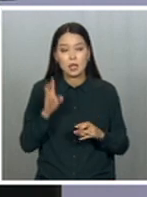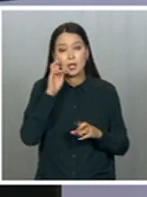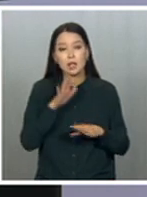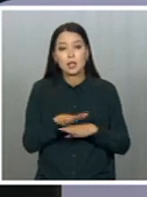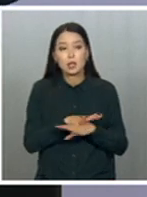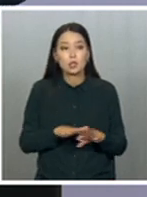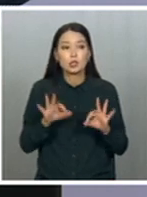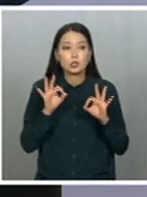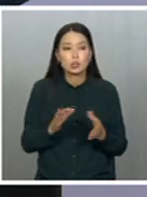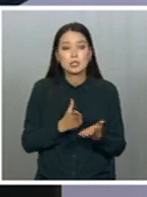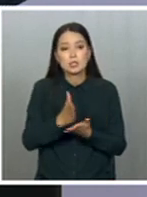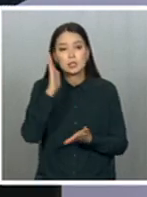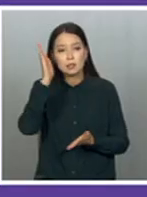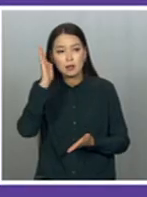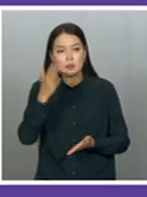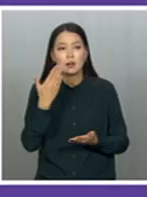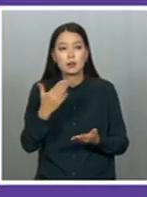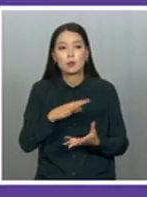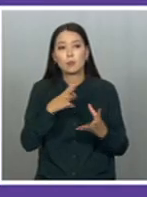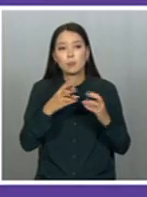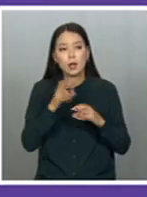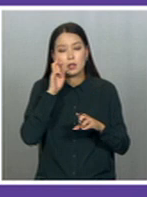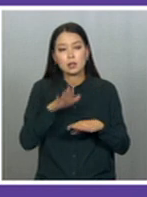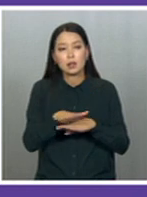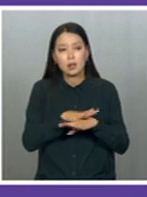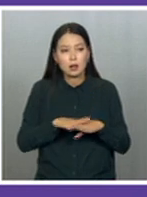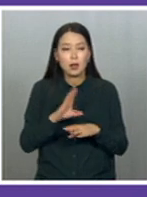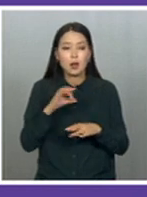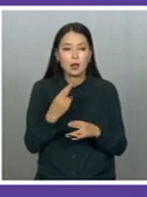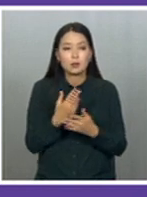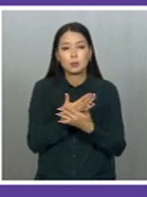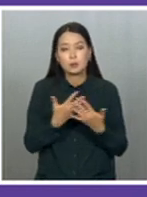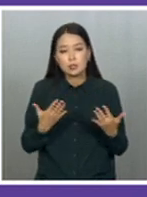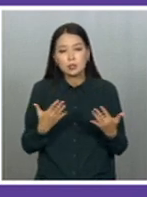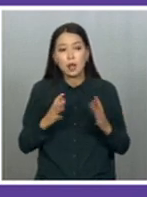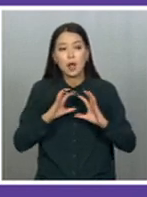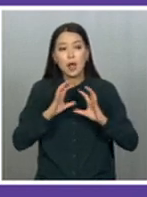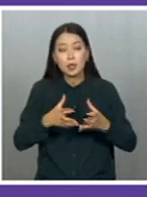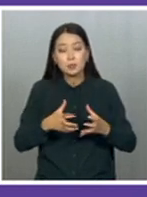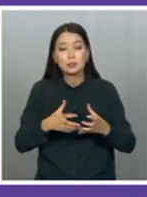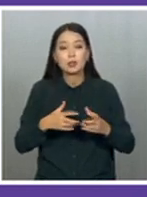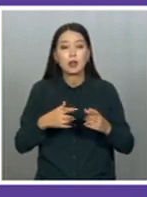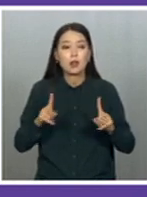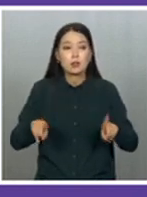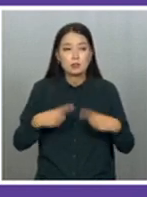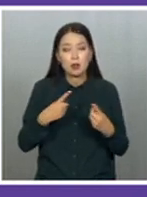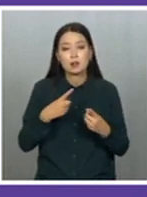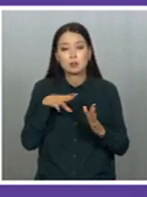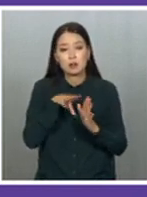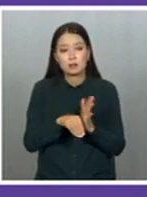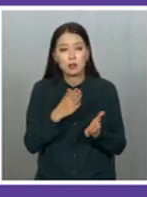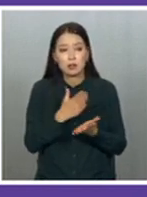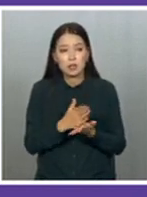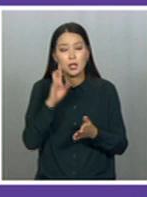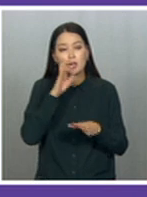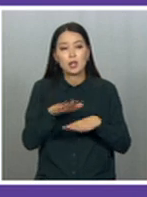еліміздің дұрыс стратегиялық бағытының арқасында еліміз әлемдік дағдарысты еңсерді. Еліміз дүниежүзілік сауда ұйымына